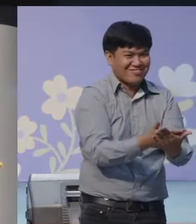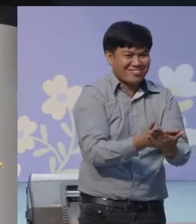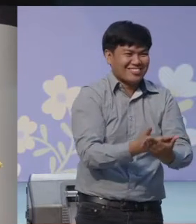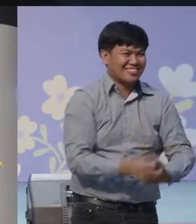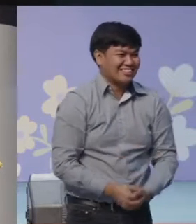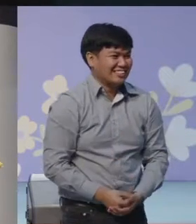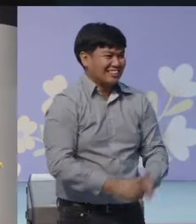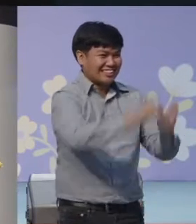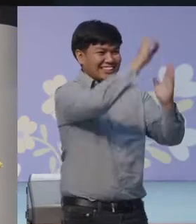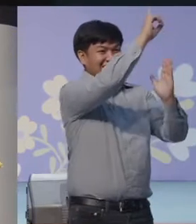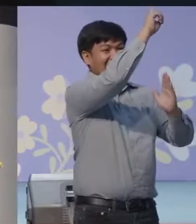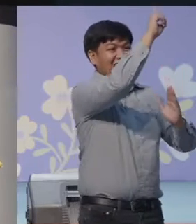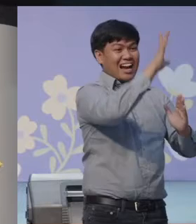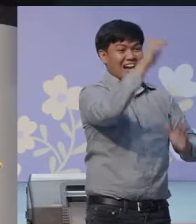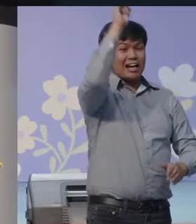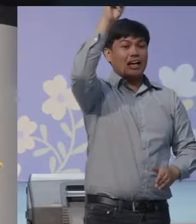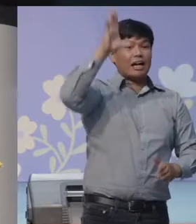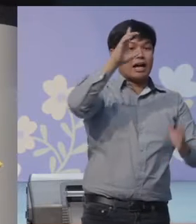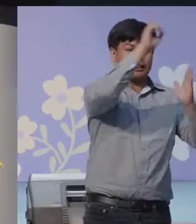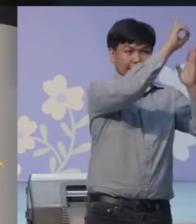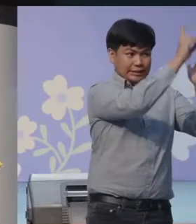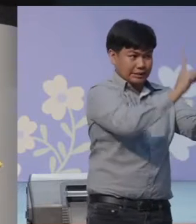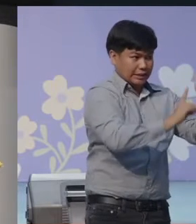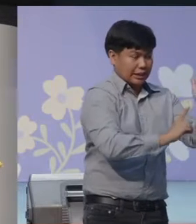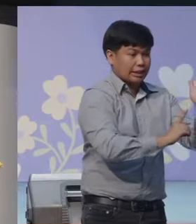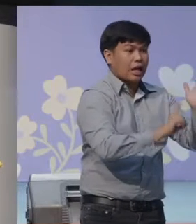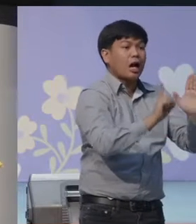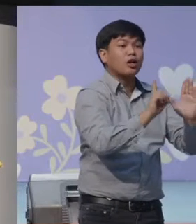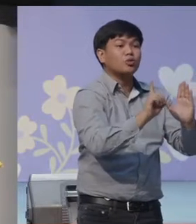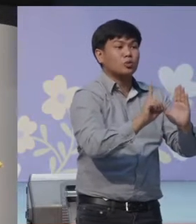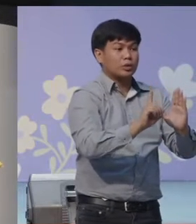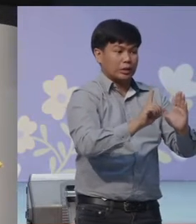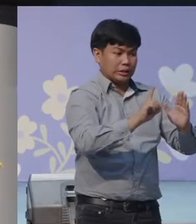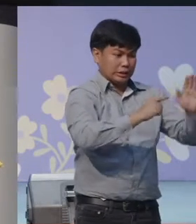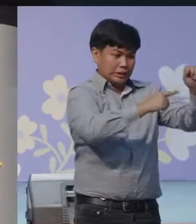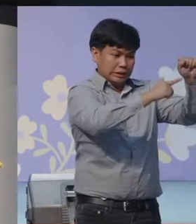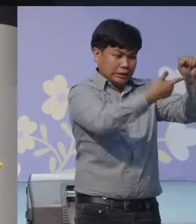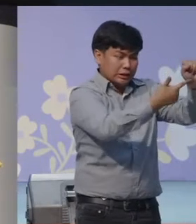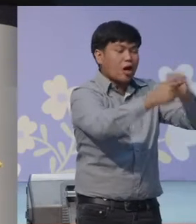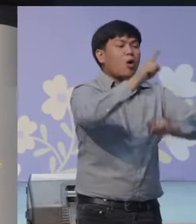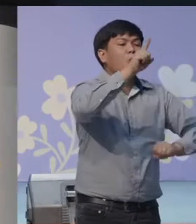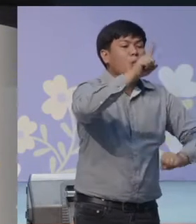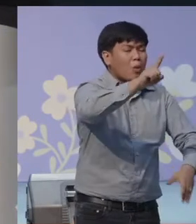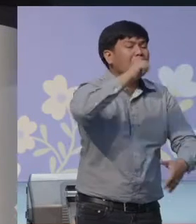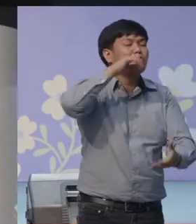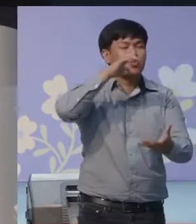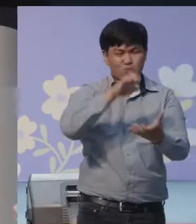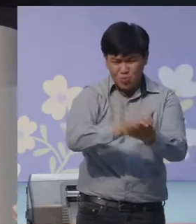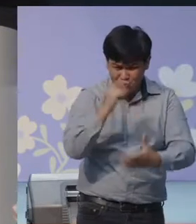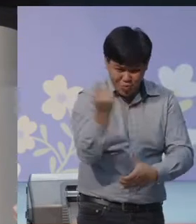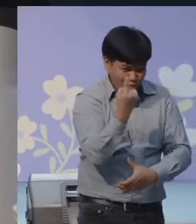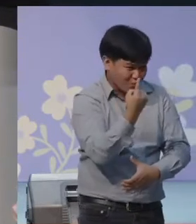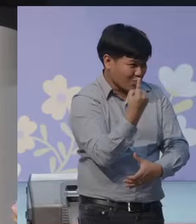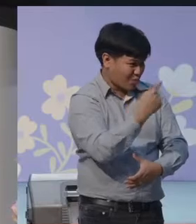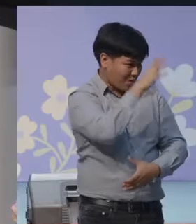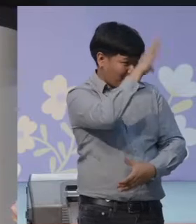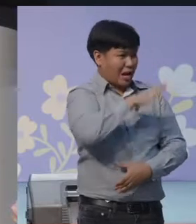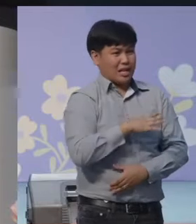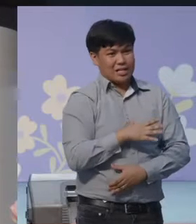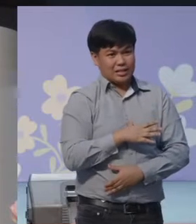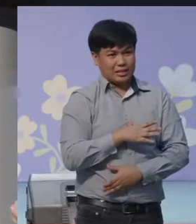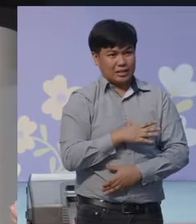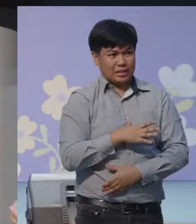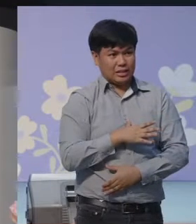Ang disenyo ng Panginoon, pag tinignan nyo sa Genesis, isa lang ang dapat asawa ng lalaki. Alright? May